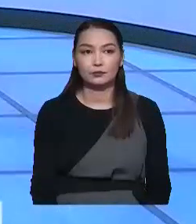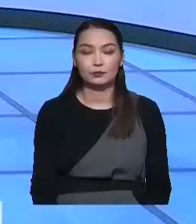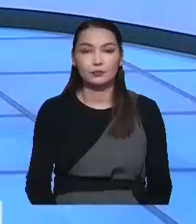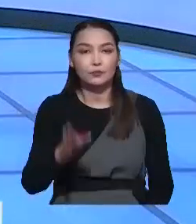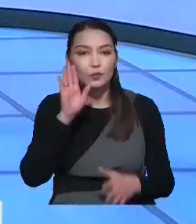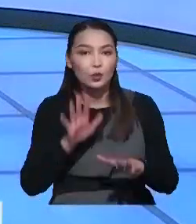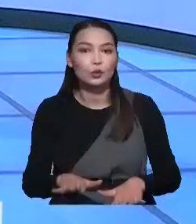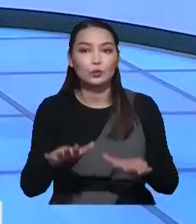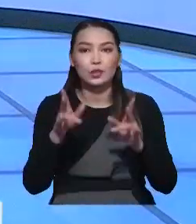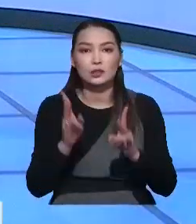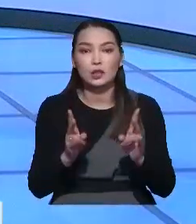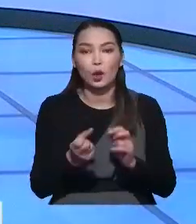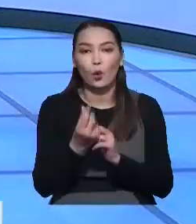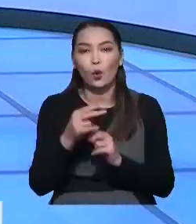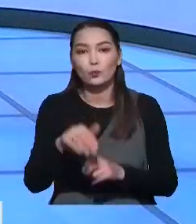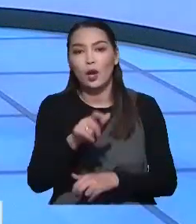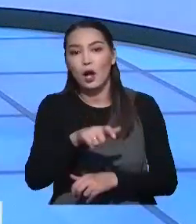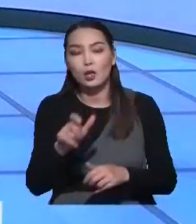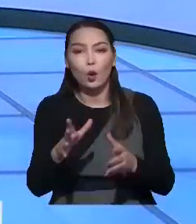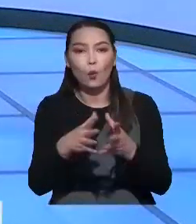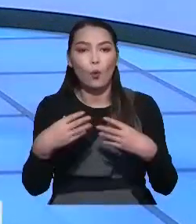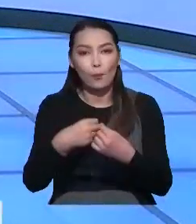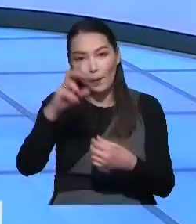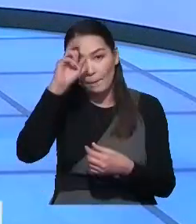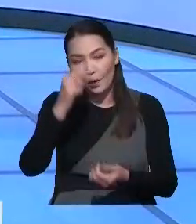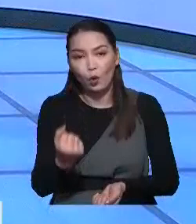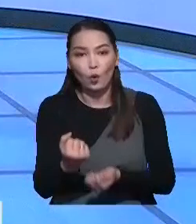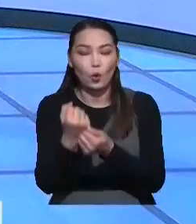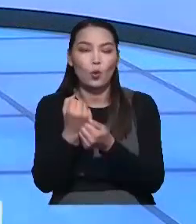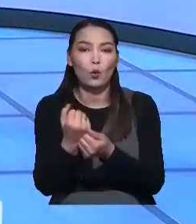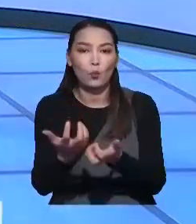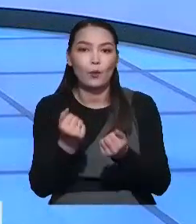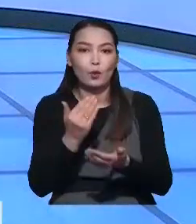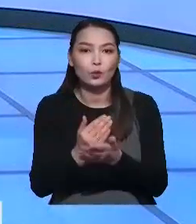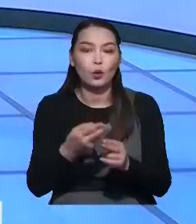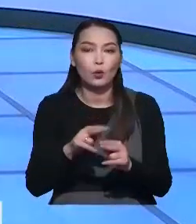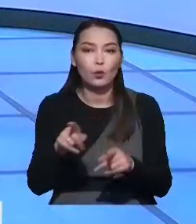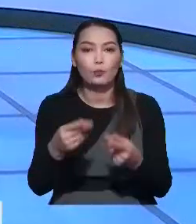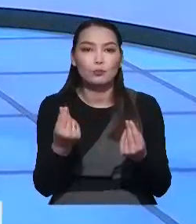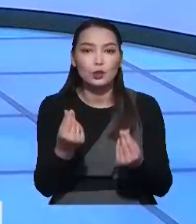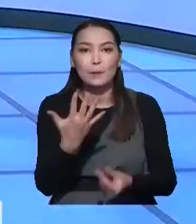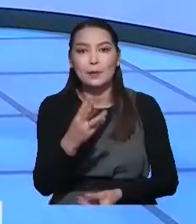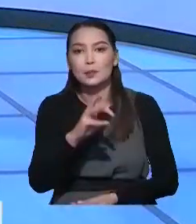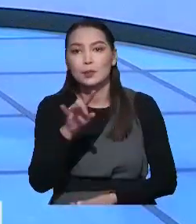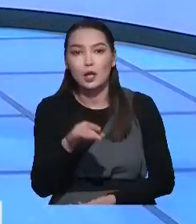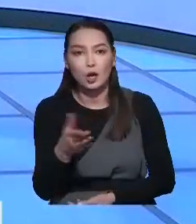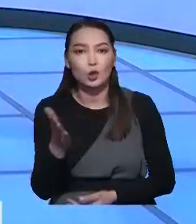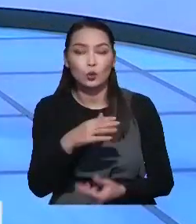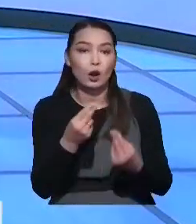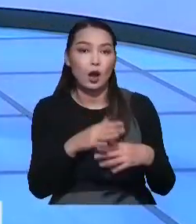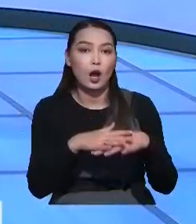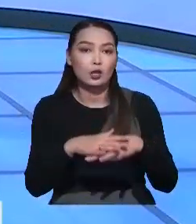Су тасқынан зардап шеккен 13 мыңнан астам отбасы мемлекетті қолдауға ие болды. Ол үшін бюджеттен 5 миллиардқа жуық қаржы